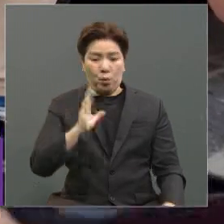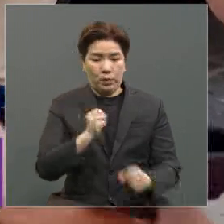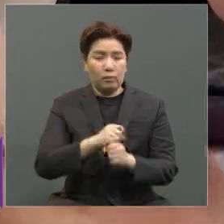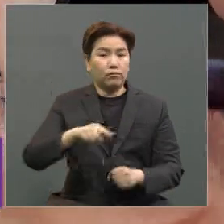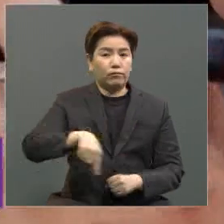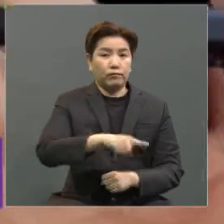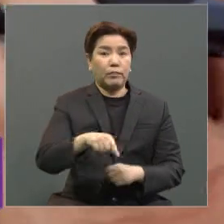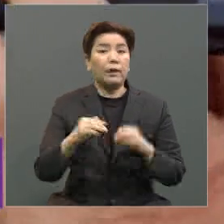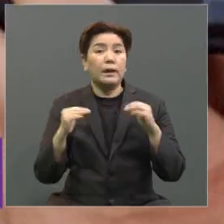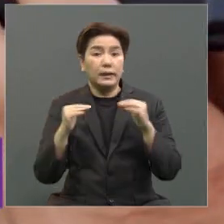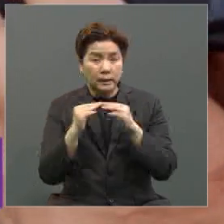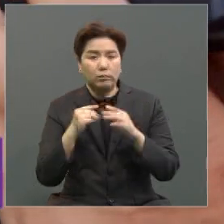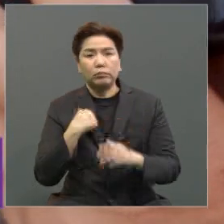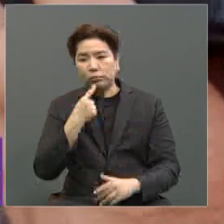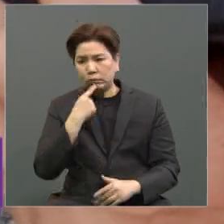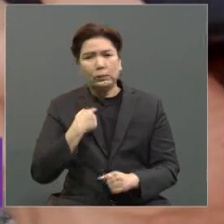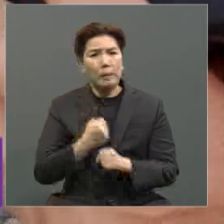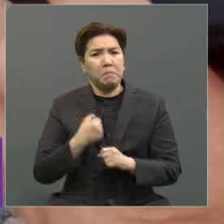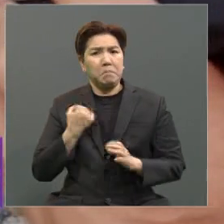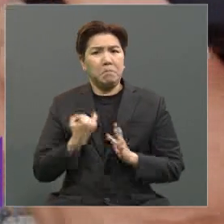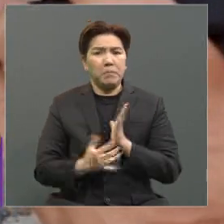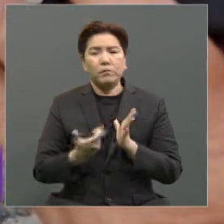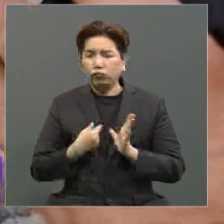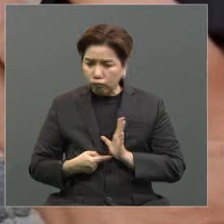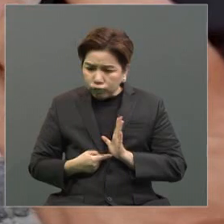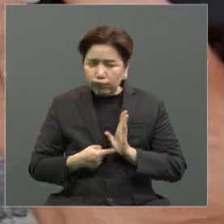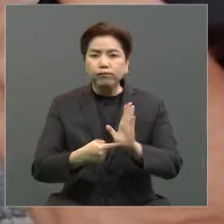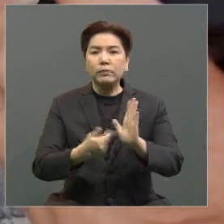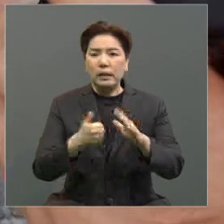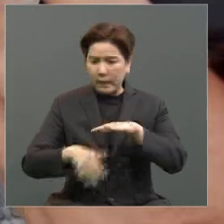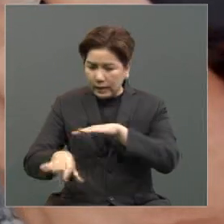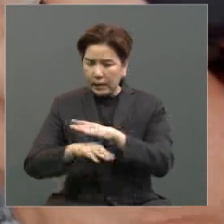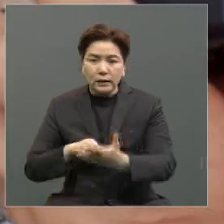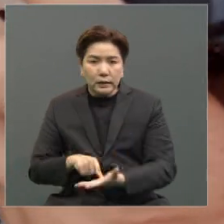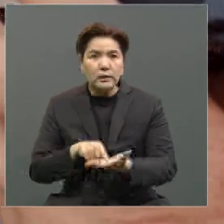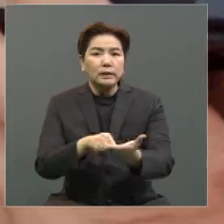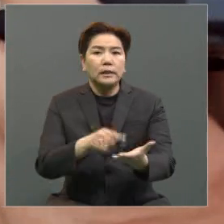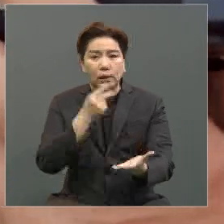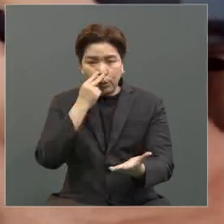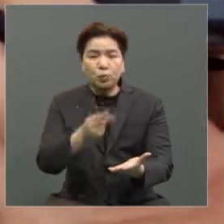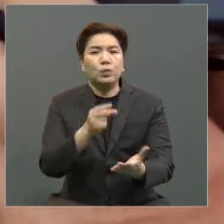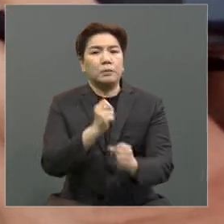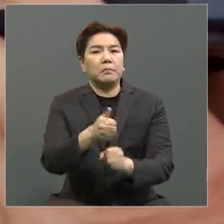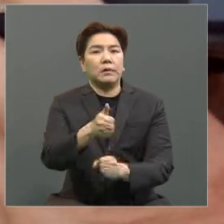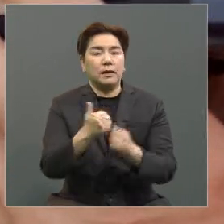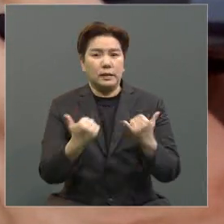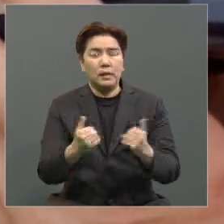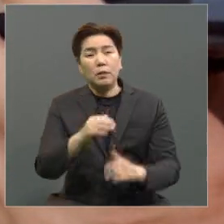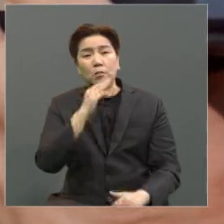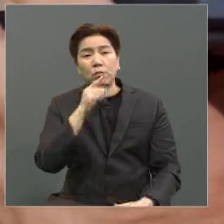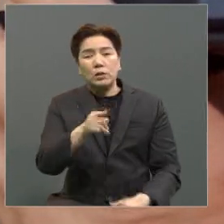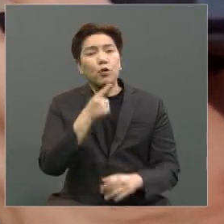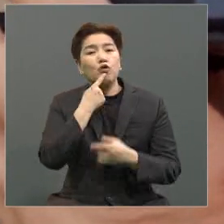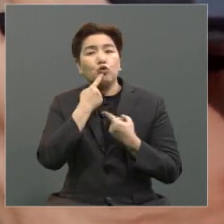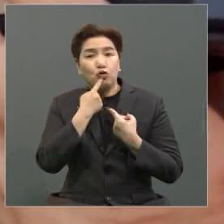การมีสิทธิ์ในการพิสูจน์ความบริสุทธิ์ของตัวเองอ่าเอาเอาเอกสารหลักฐานต่างๆมายืนยันใช่มายืนยันได้นะครับถ้าหากว่าคุณสามารถ